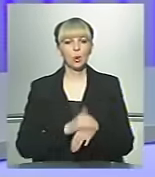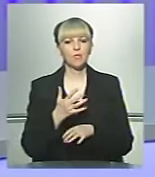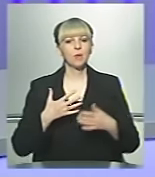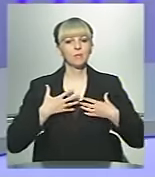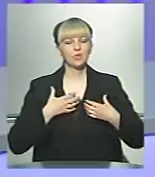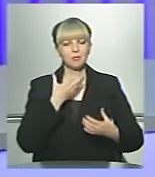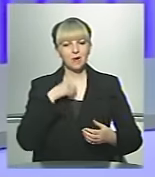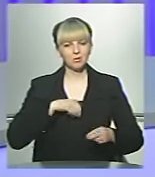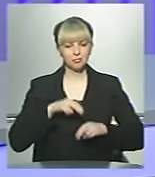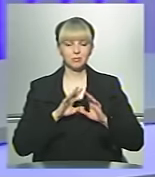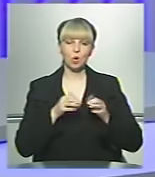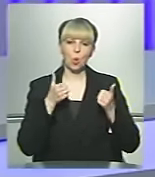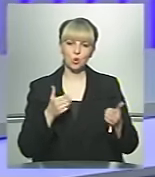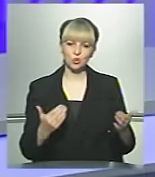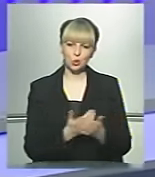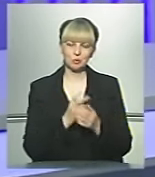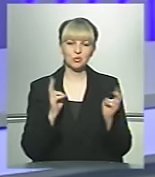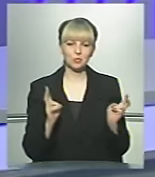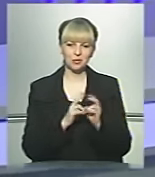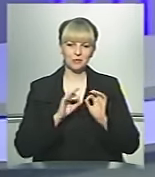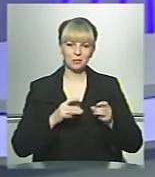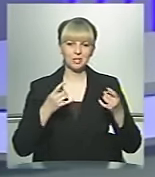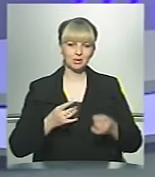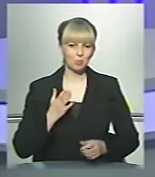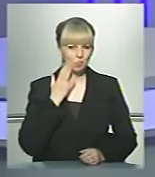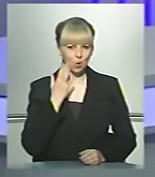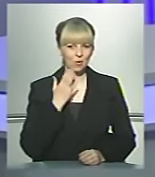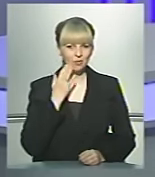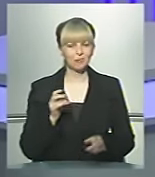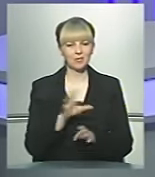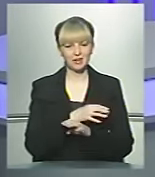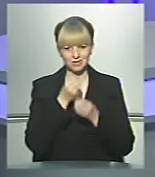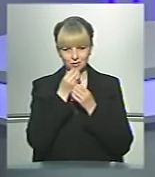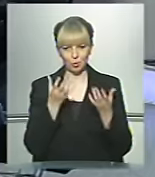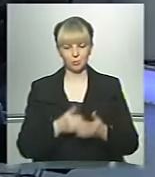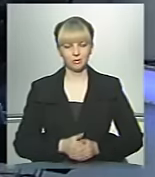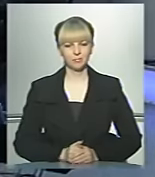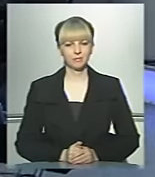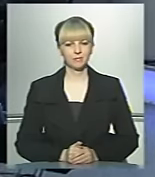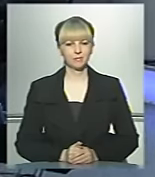здоров'я, гарного настрою і тільки хороших новин. Зустрінемось в ефірі телеканалу «Буковина». На все добре.